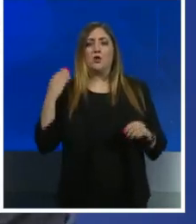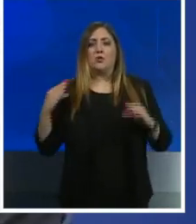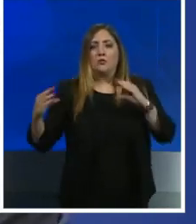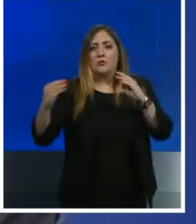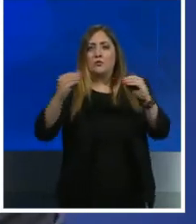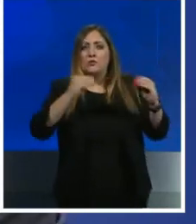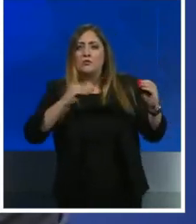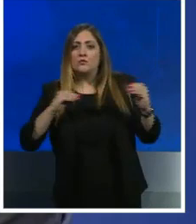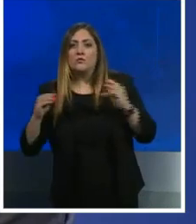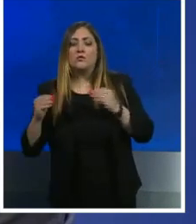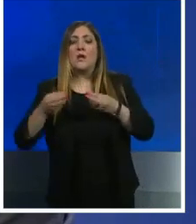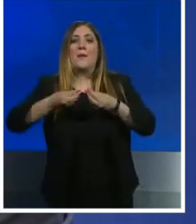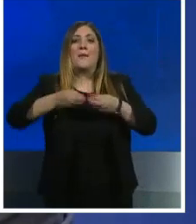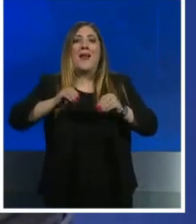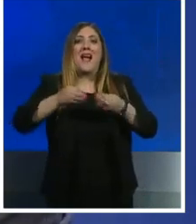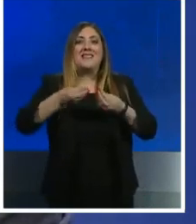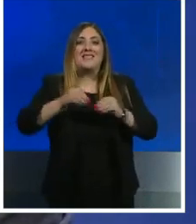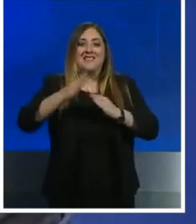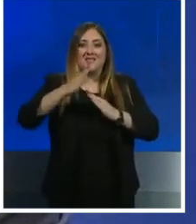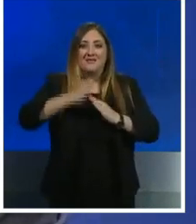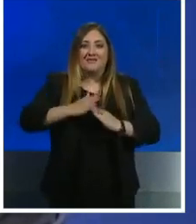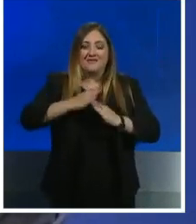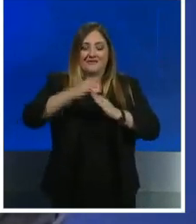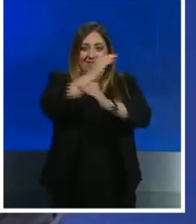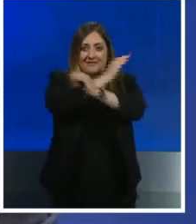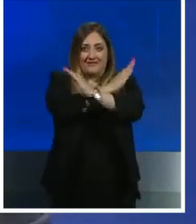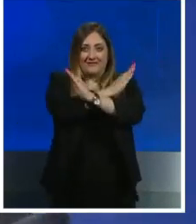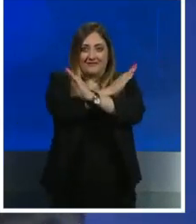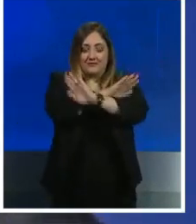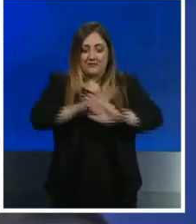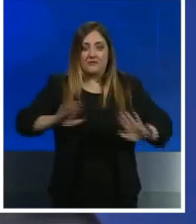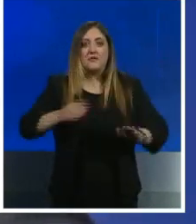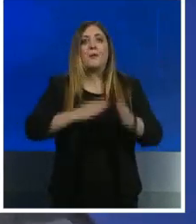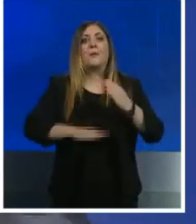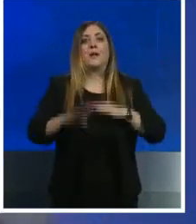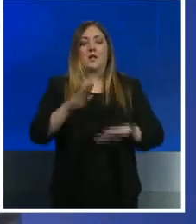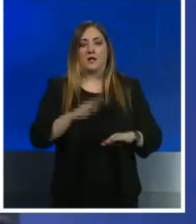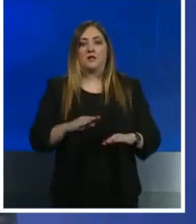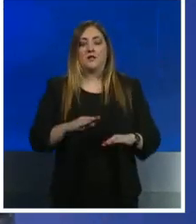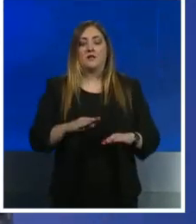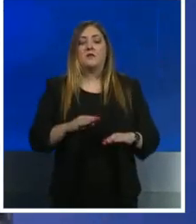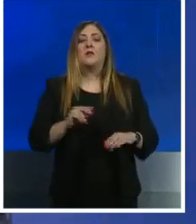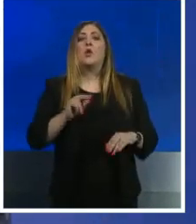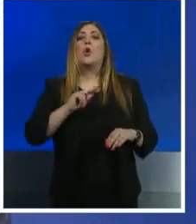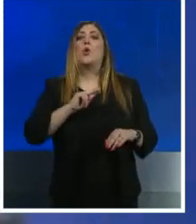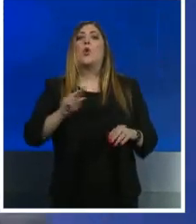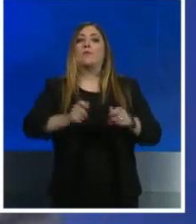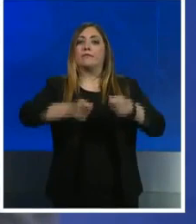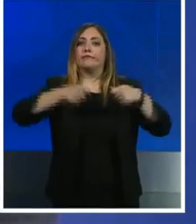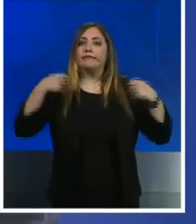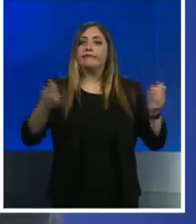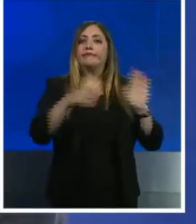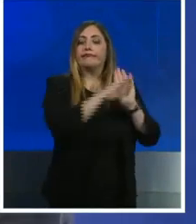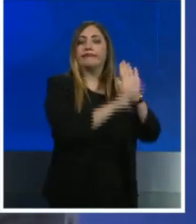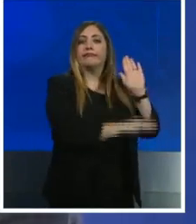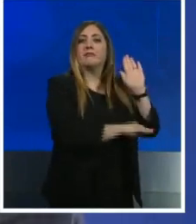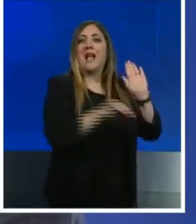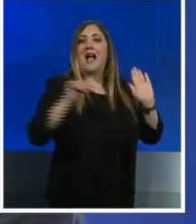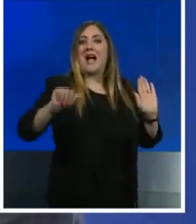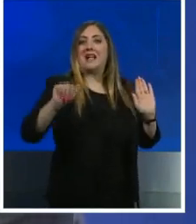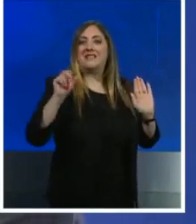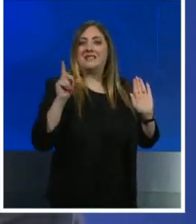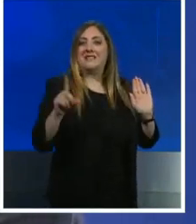dwar il-prodotti tal-plastik biex inqataw darba l dejjem mis-suq. Fil-manifest elettorali ta' Alternativa Demokratika titkellmu